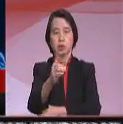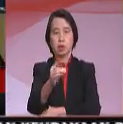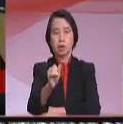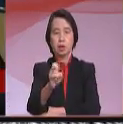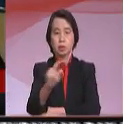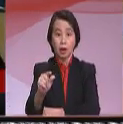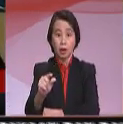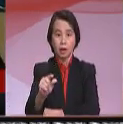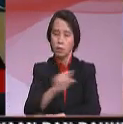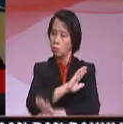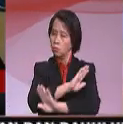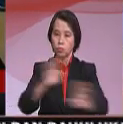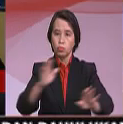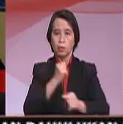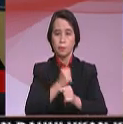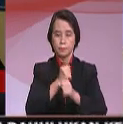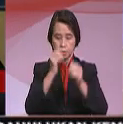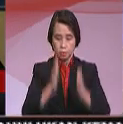asing.